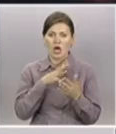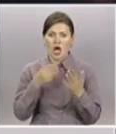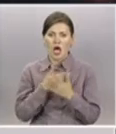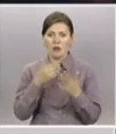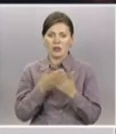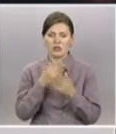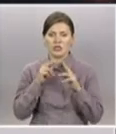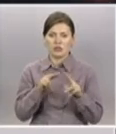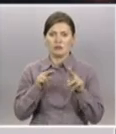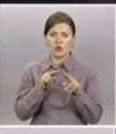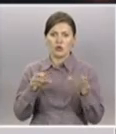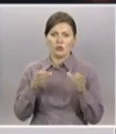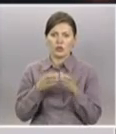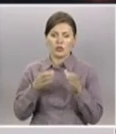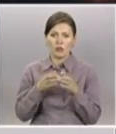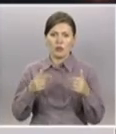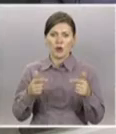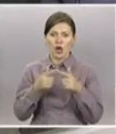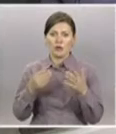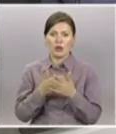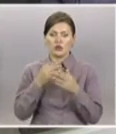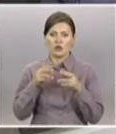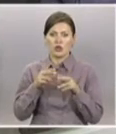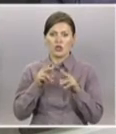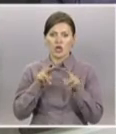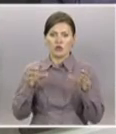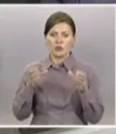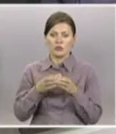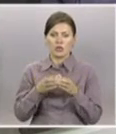ақпараттық насихат топтар құрылған болатын. Сол ақпараттық насихат топтар